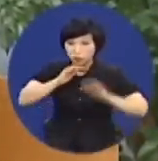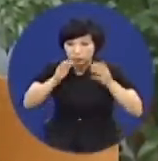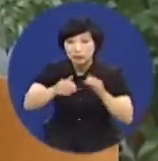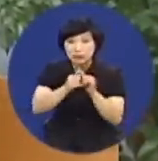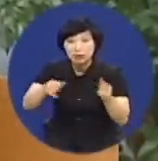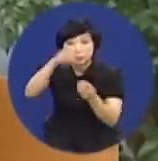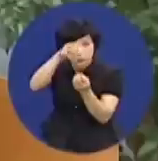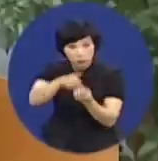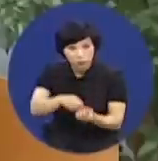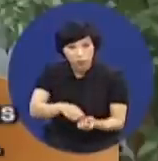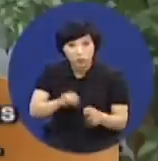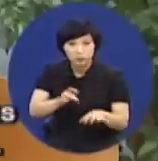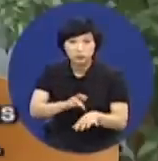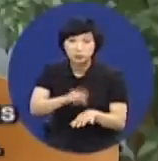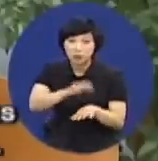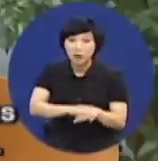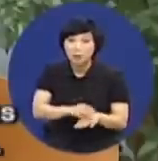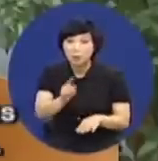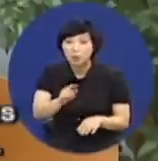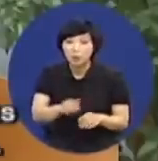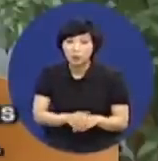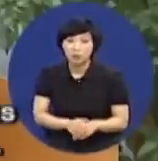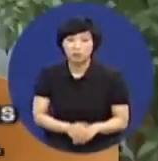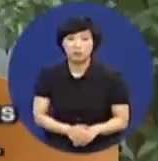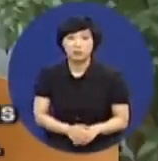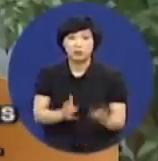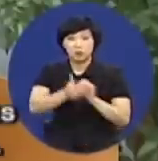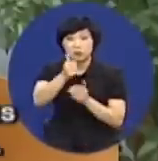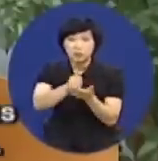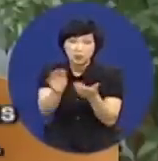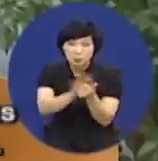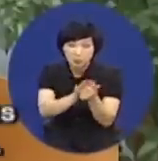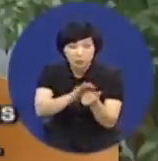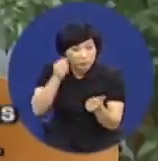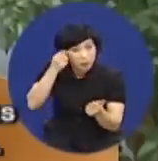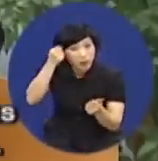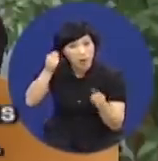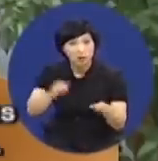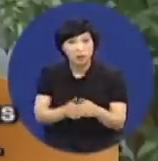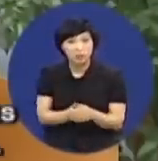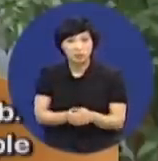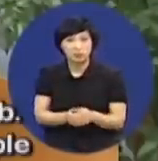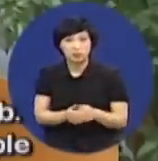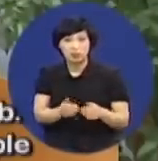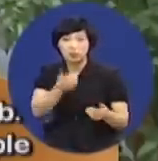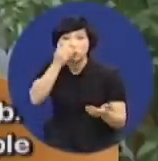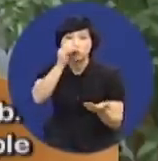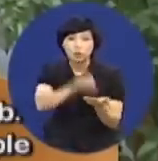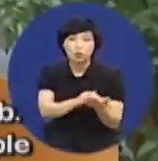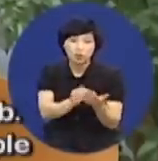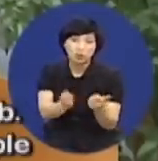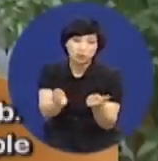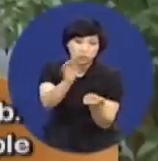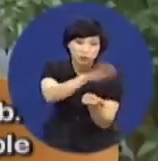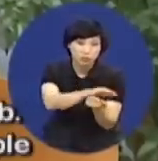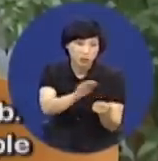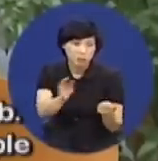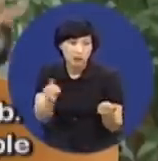ダヤ人の習志でイエス様が弔問に行かれると思いました。墓の門の前に着きました。